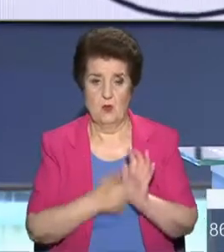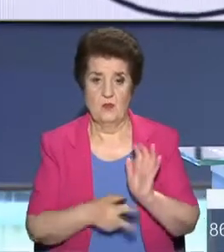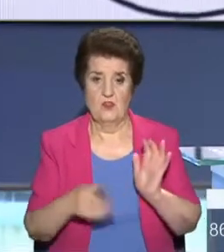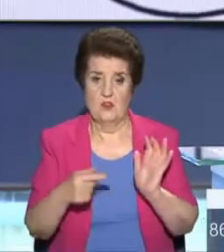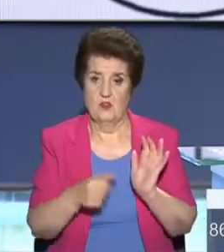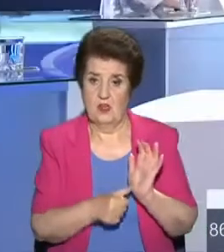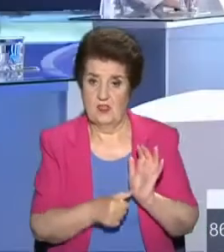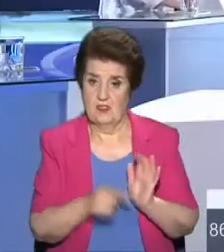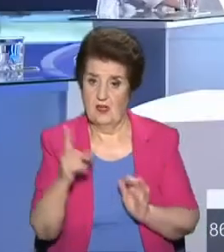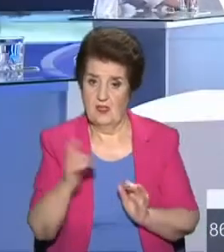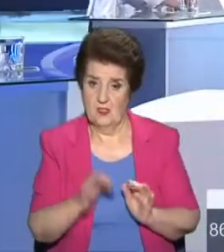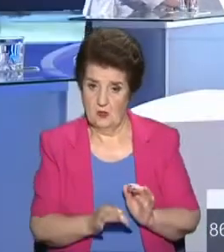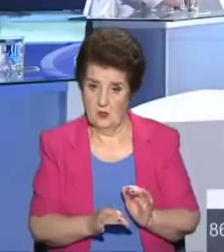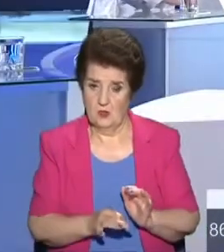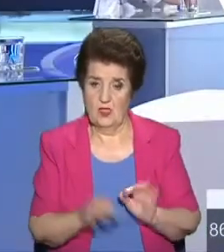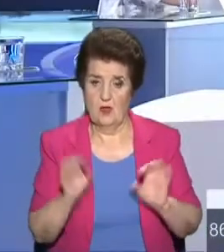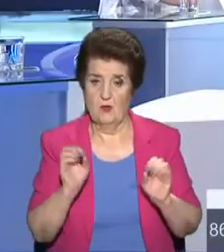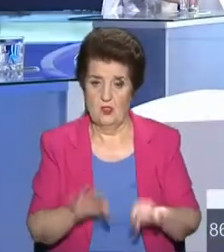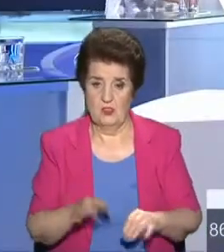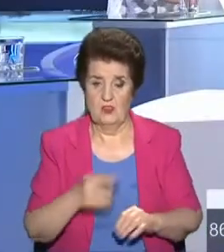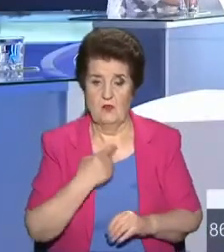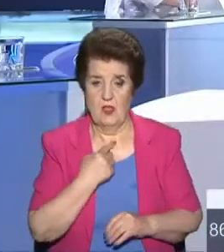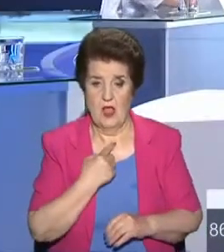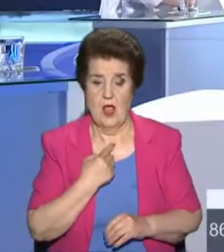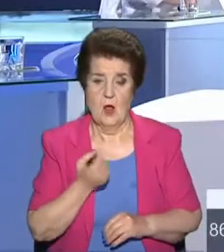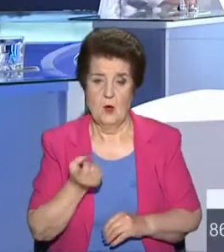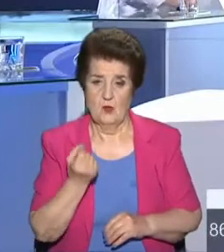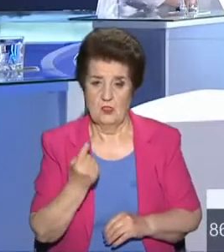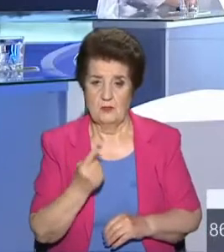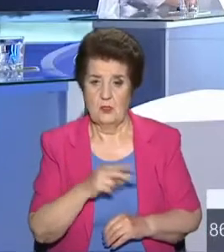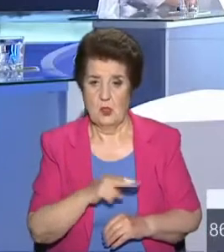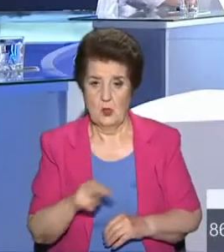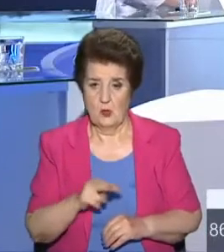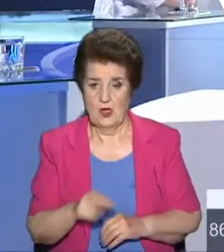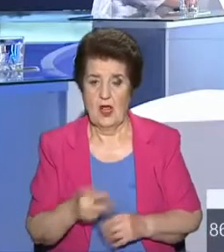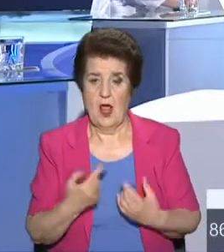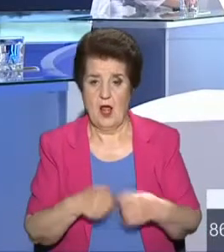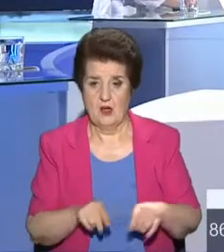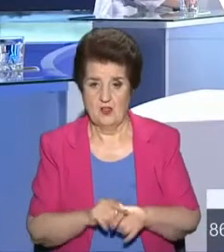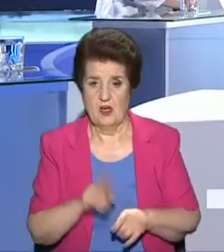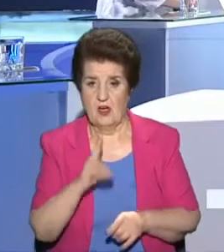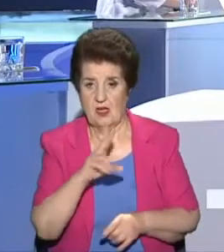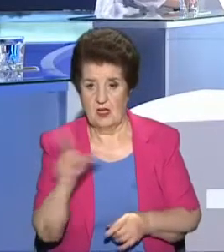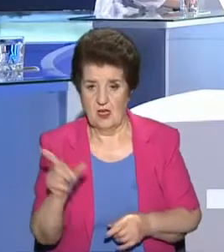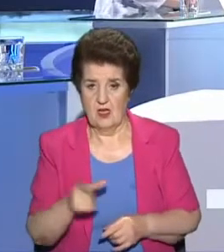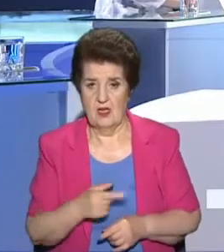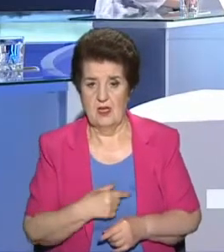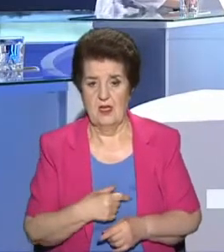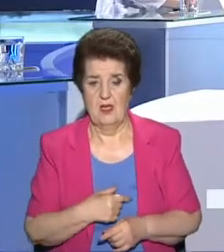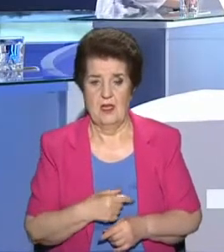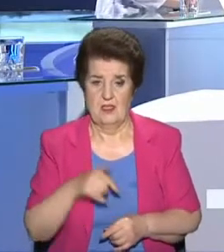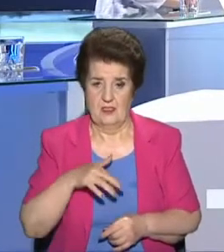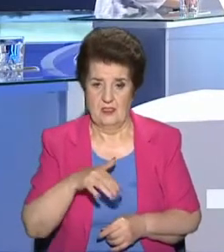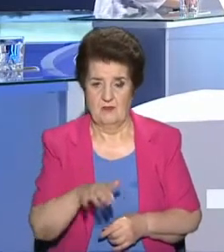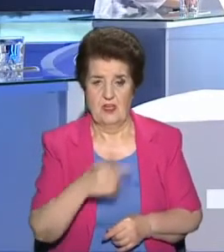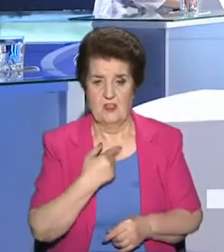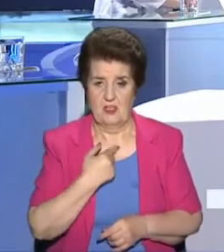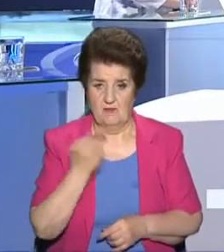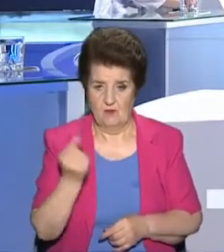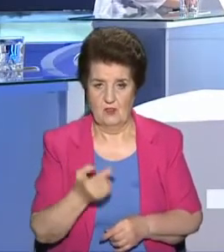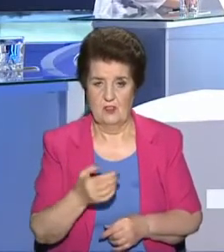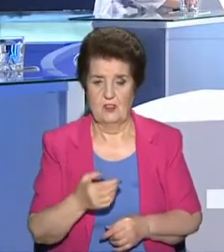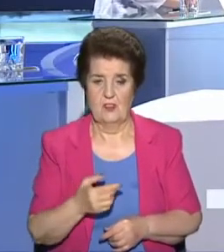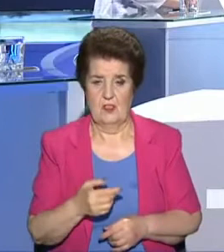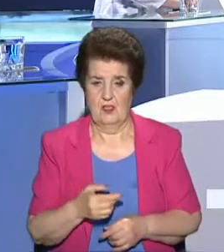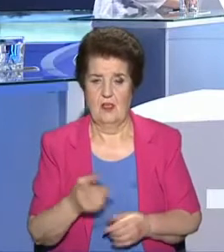86% au decis pe cine votează în data de 11 iulie așa că nu aveți decât să mergeți la vot pentru că votul dumneavoastră